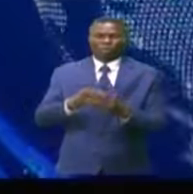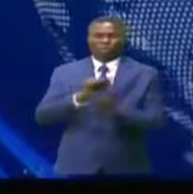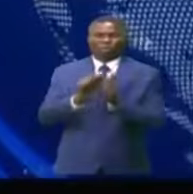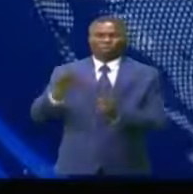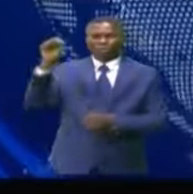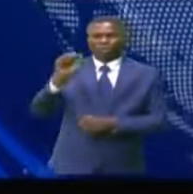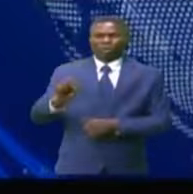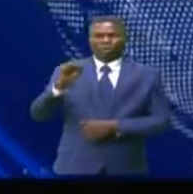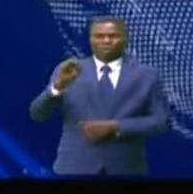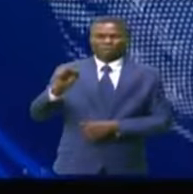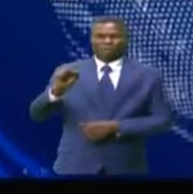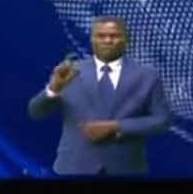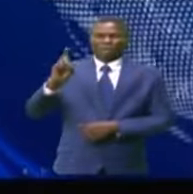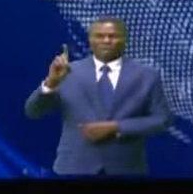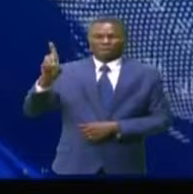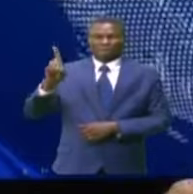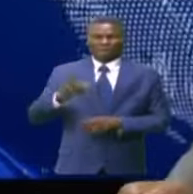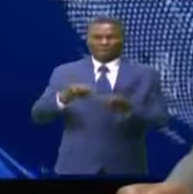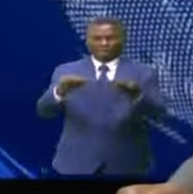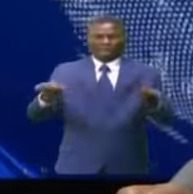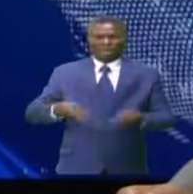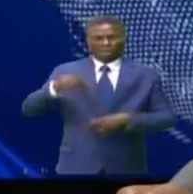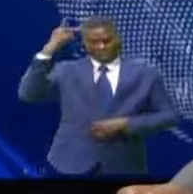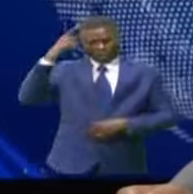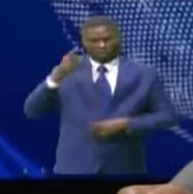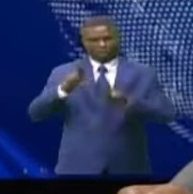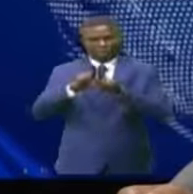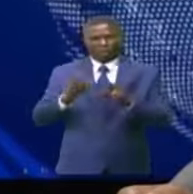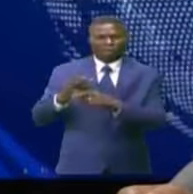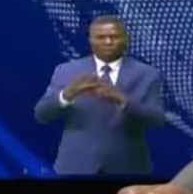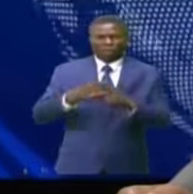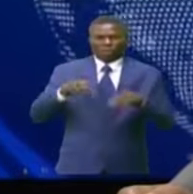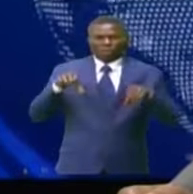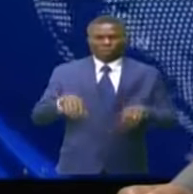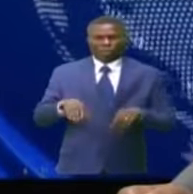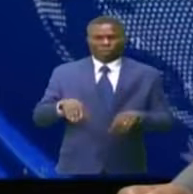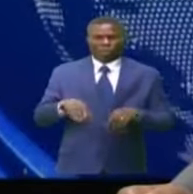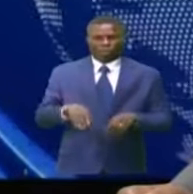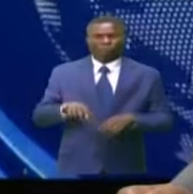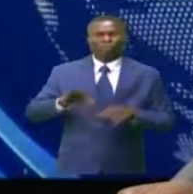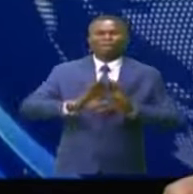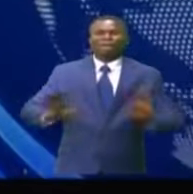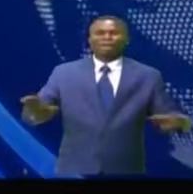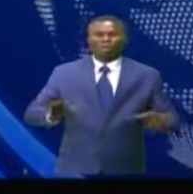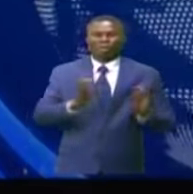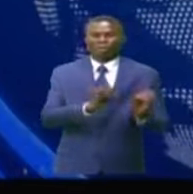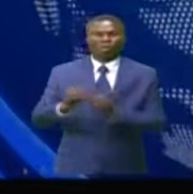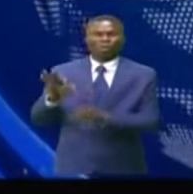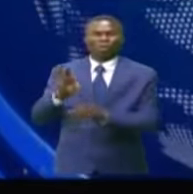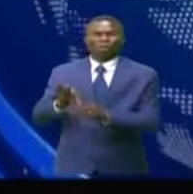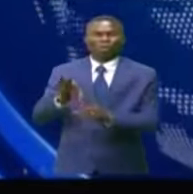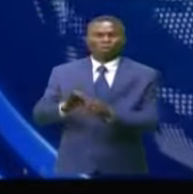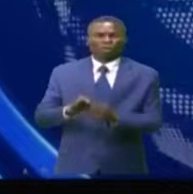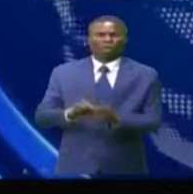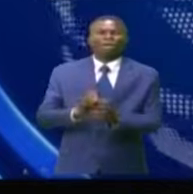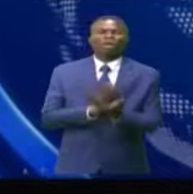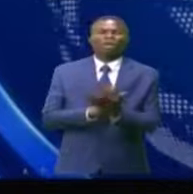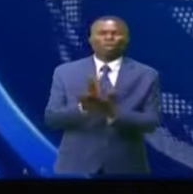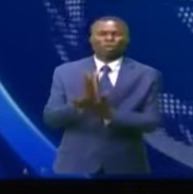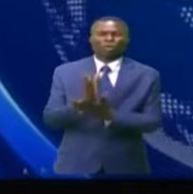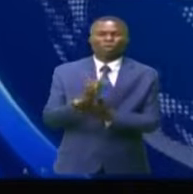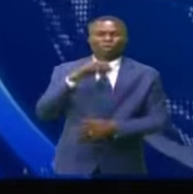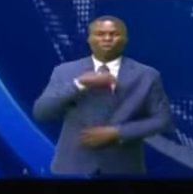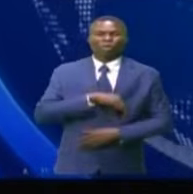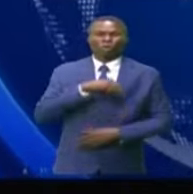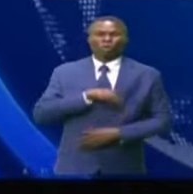SADEC. L'environnement politique et sécuritaire en RDC est-il favorable à l'organisation des élections crédibles? Cette